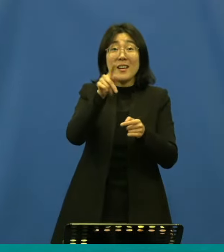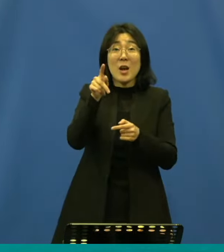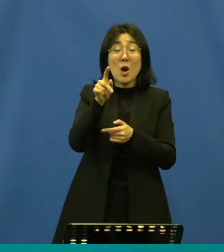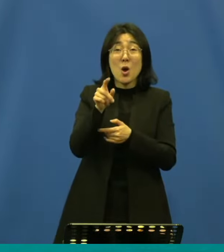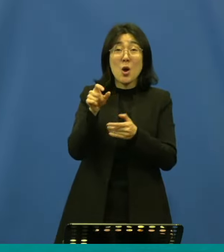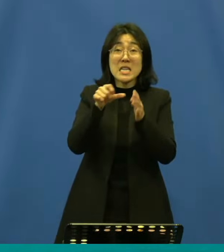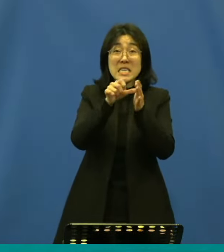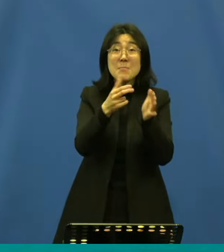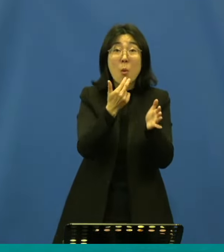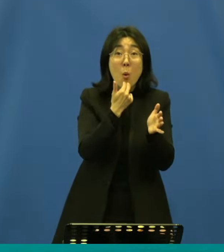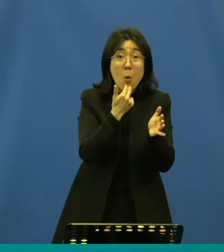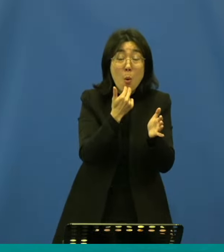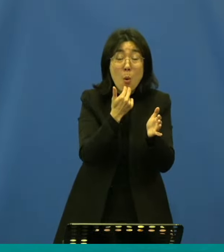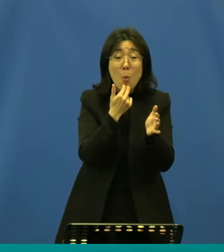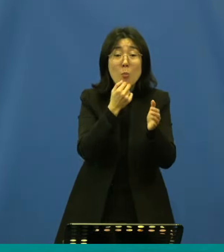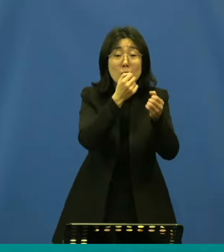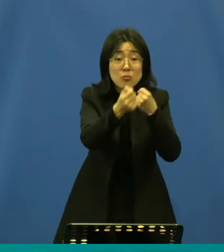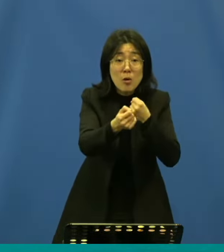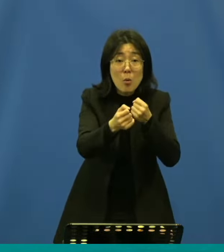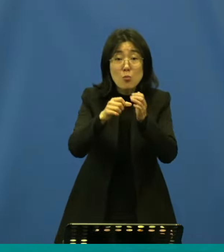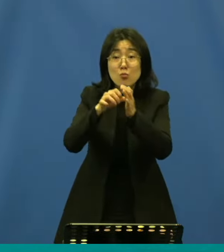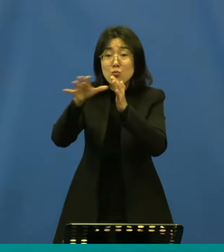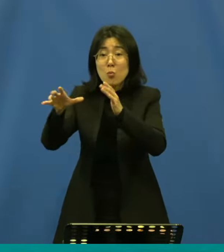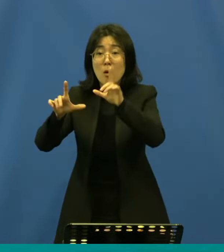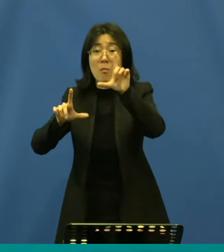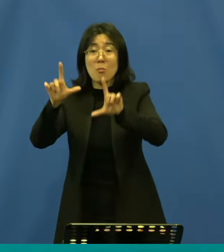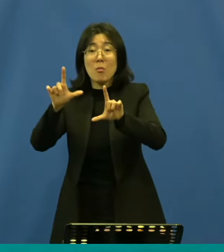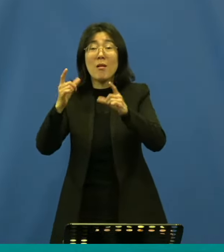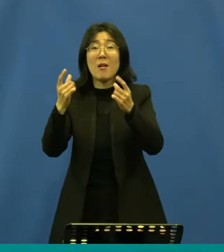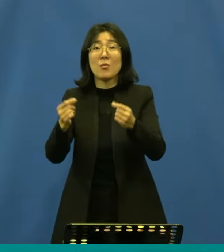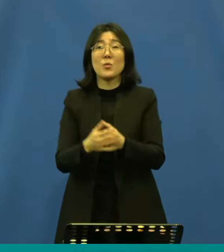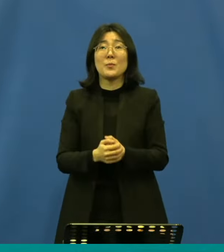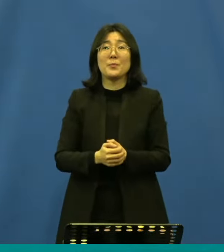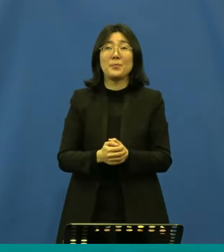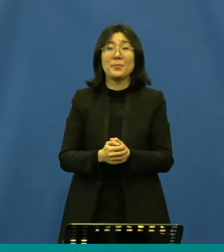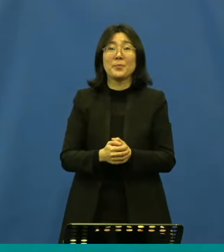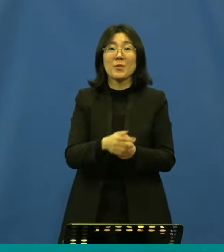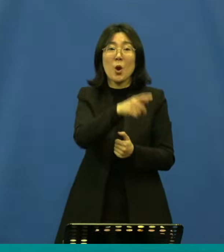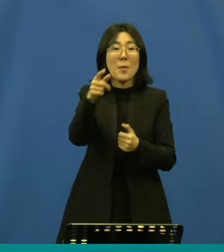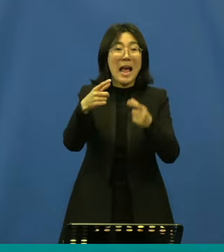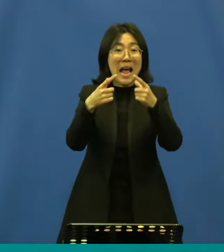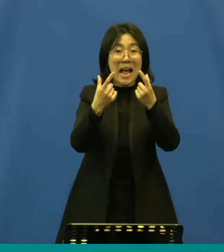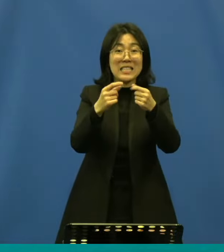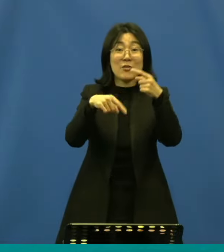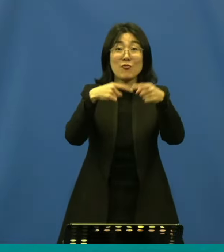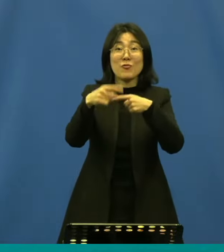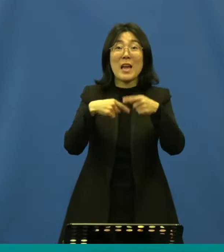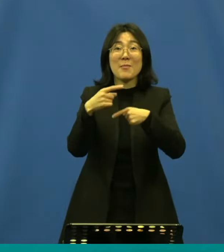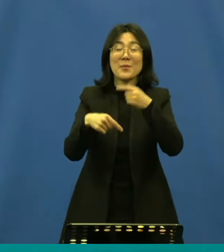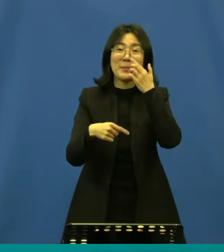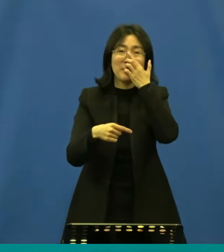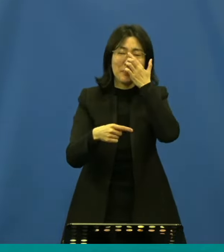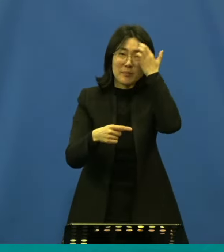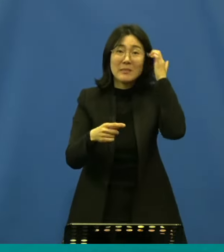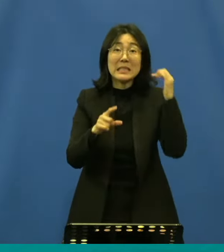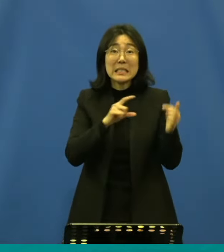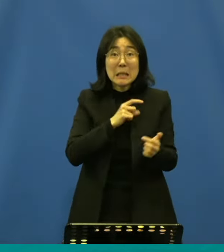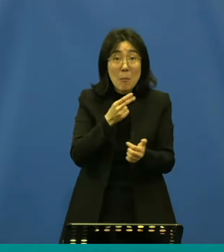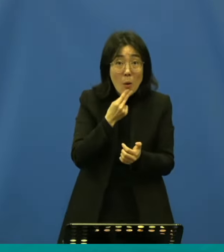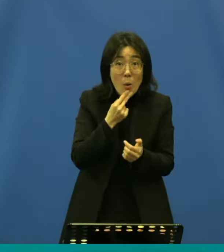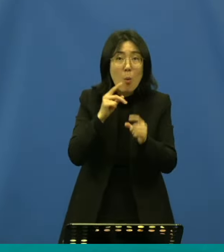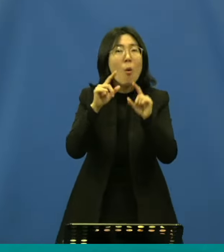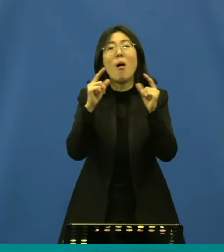흔들리는 게 없잖아요. 무명한 자 같으나 유명한 자. 우리 같이 한번 아침에 잠도 깰 겸 한번 같이 읽읍시다. 시작.